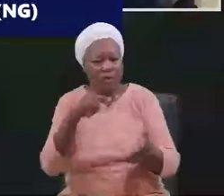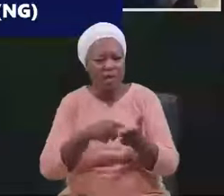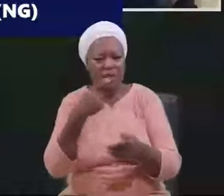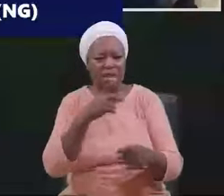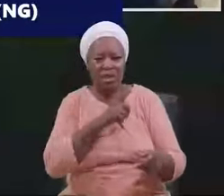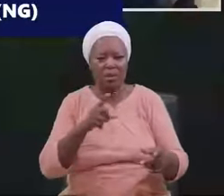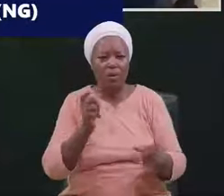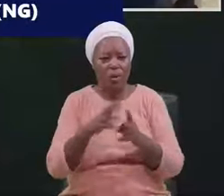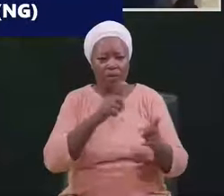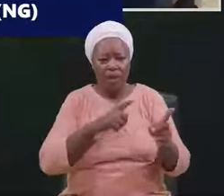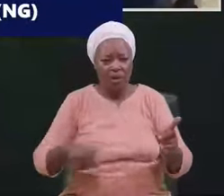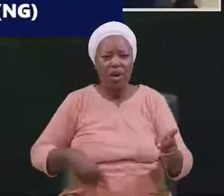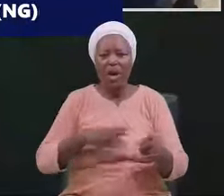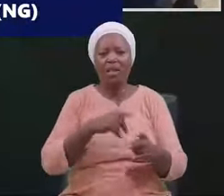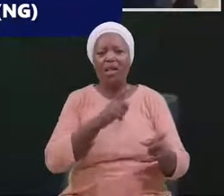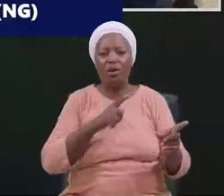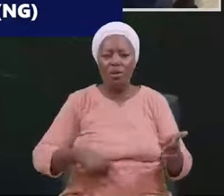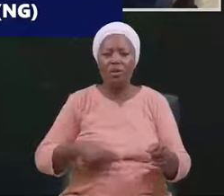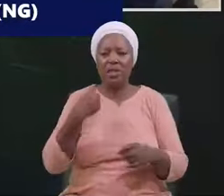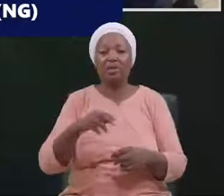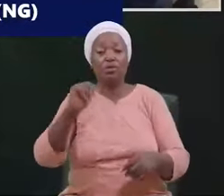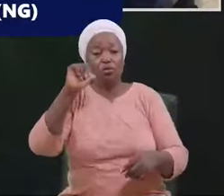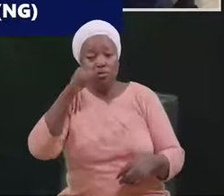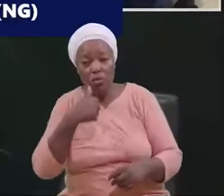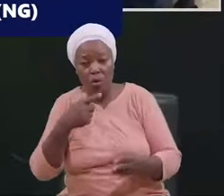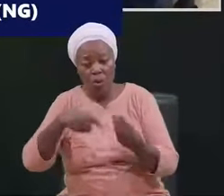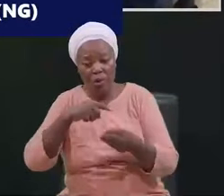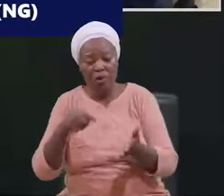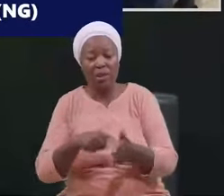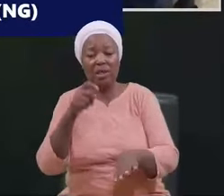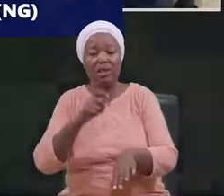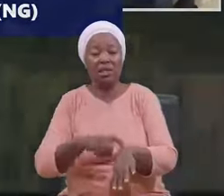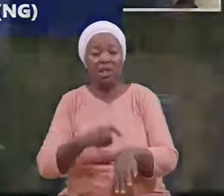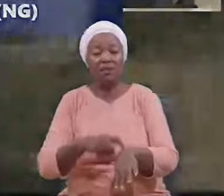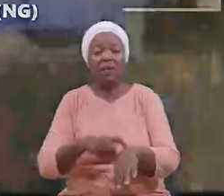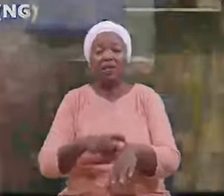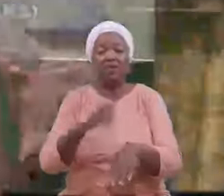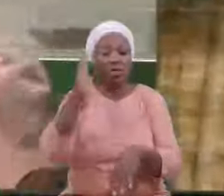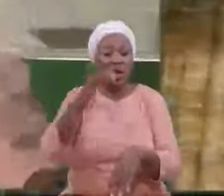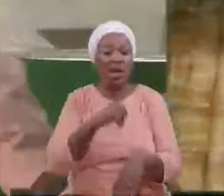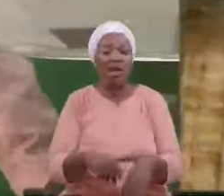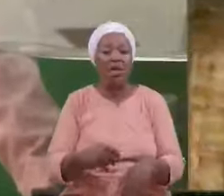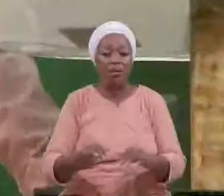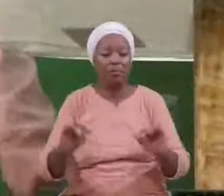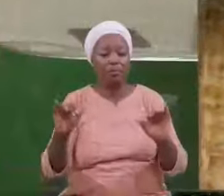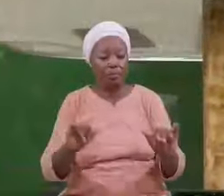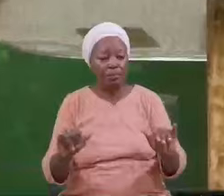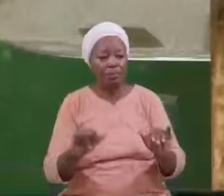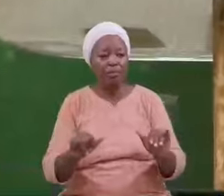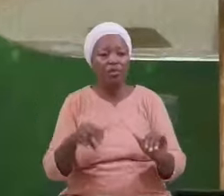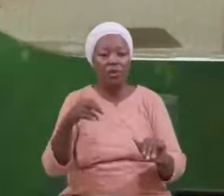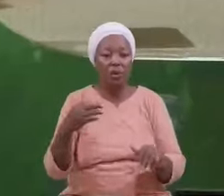Demain, à 7 heures, on aura une mesure de fleurs de farine pour